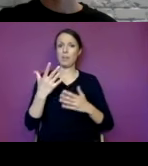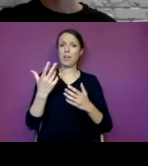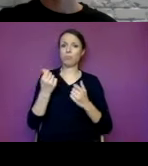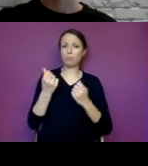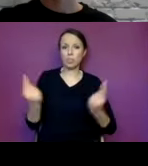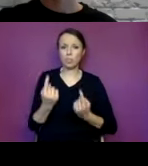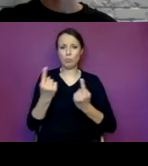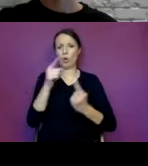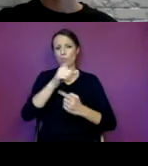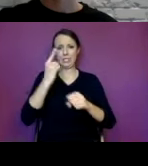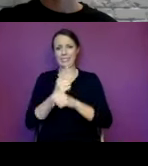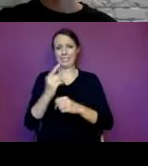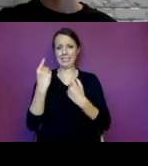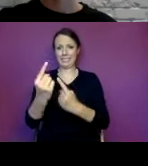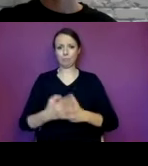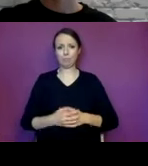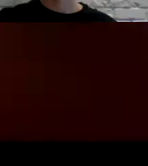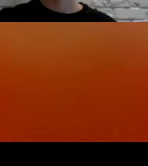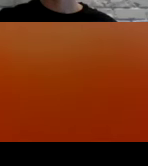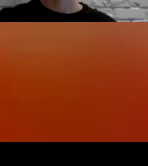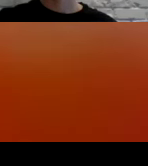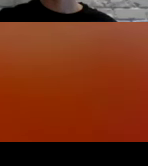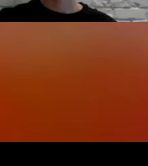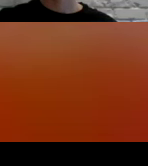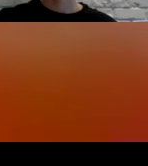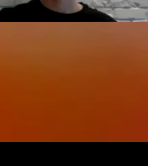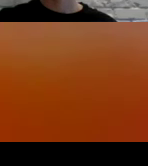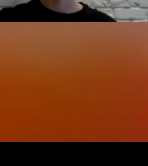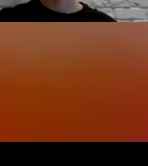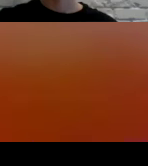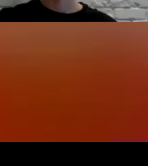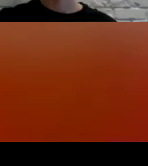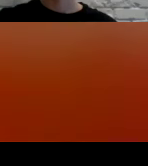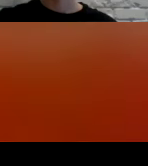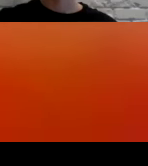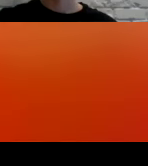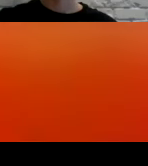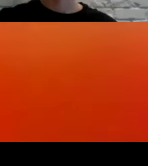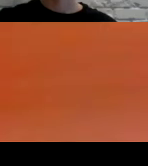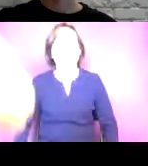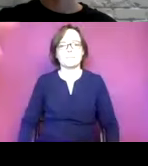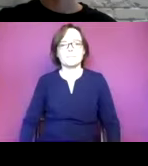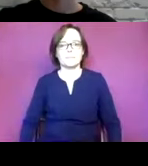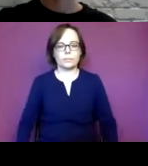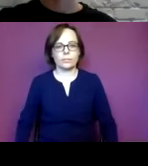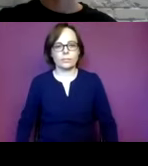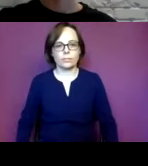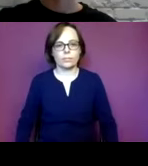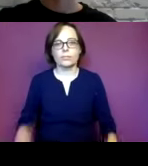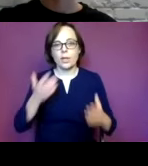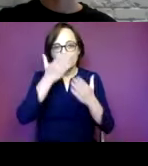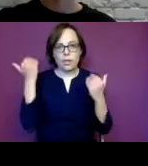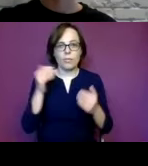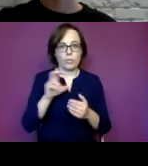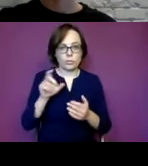o to, chyba już, ja też nie wiem, czy to jest łatwa odpowiedź, czy to się da bez